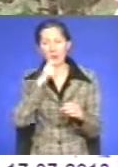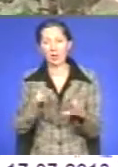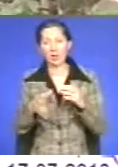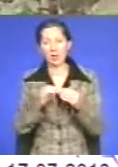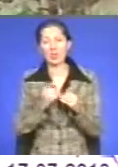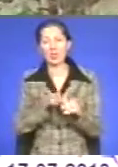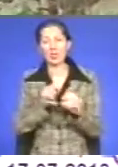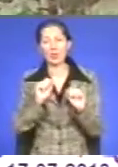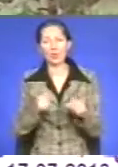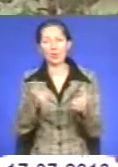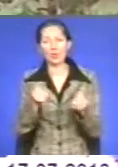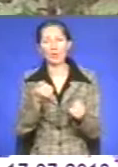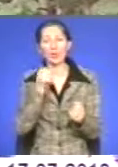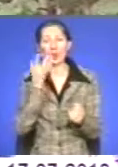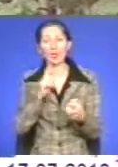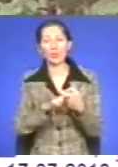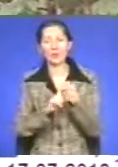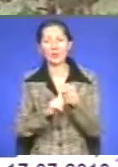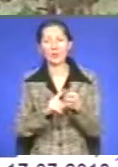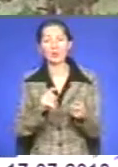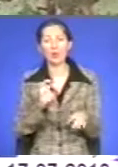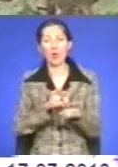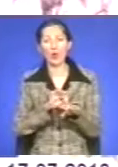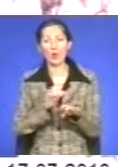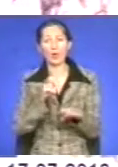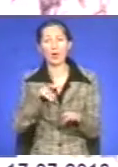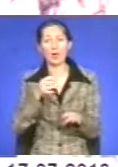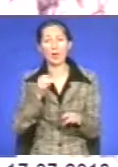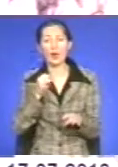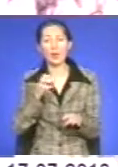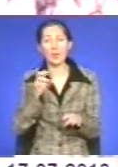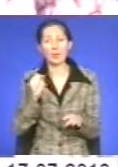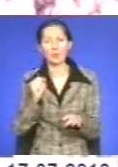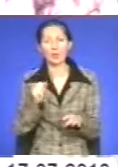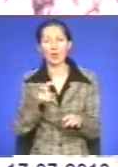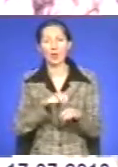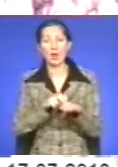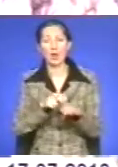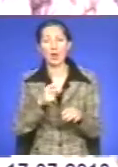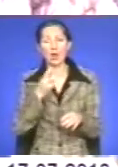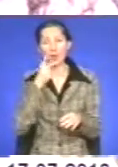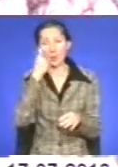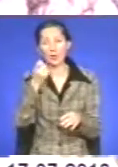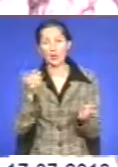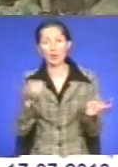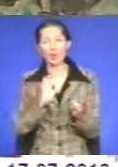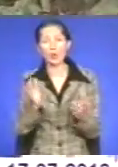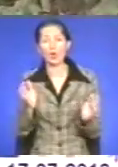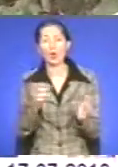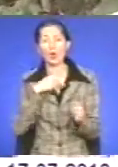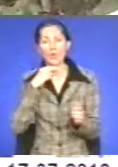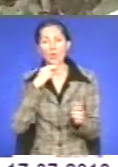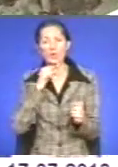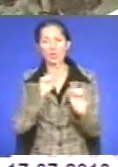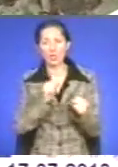набути, якщо інфікуватися збудником лаймбореліозу. Медики наголошують, слід бути обачними і захищатися від небажаних